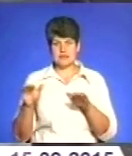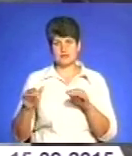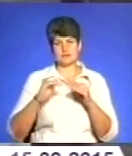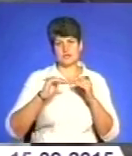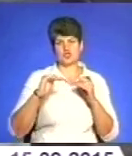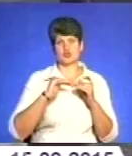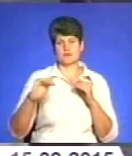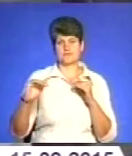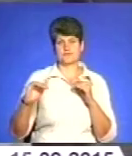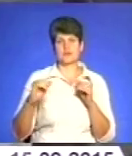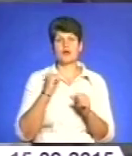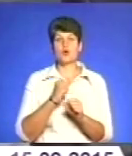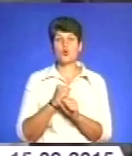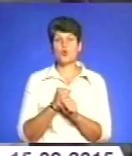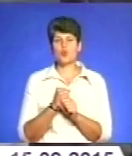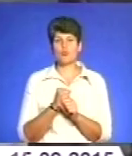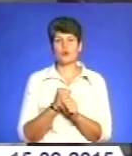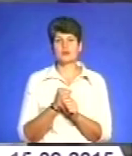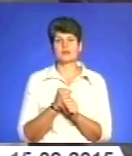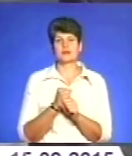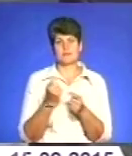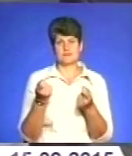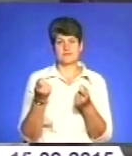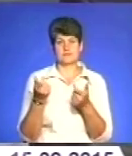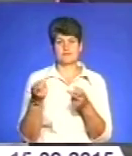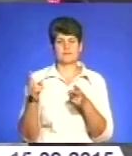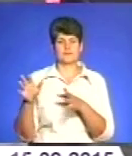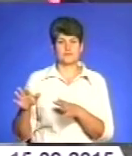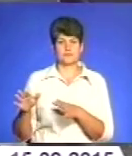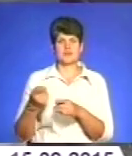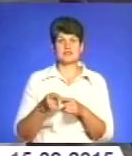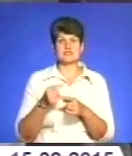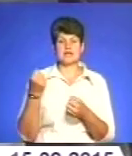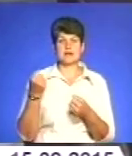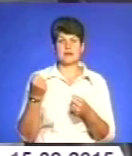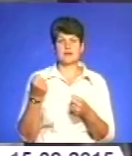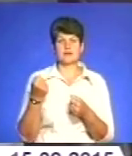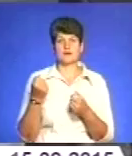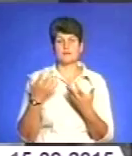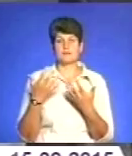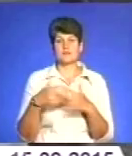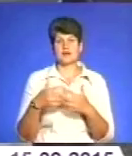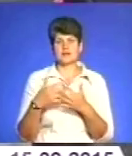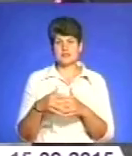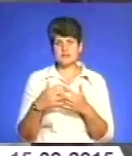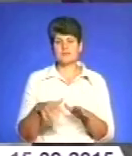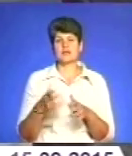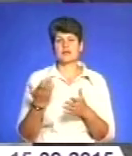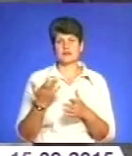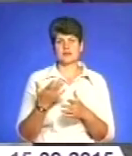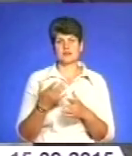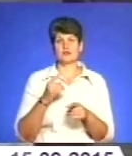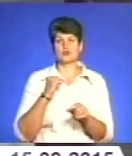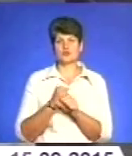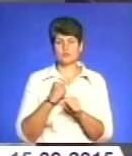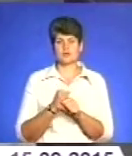шар. Роботи небагато вже залишилося, це машини-механізми, які дійсно потужна фірма має, і вона виконує роботи